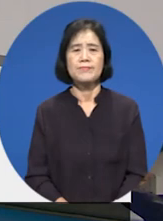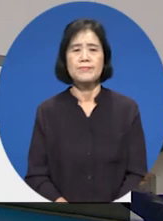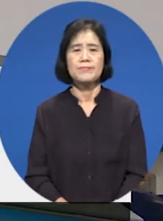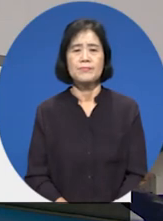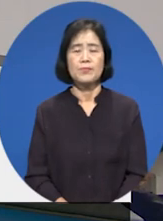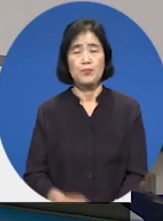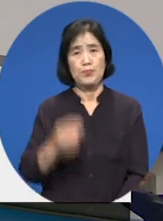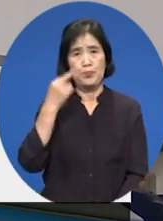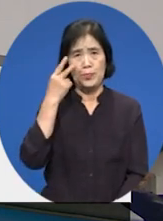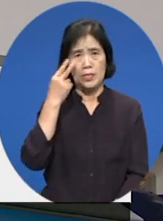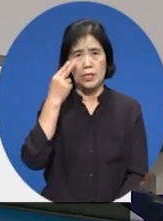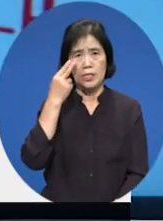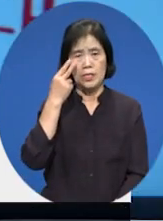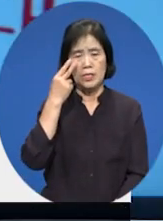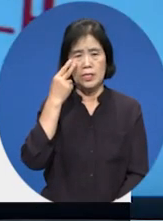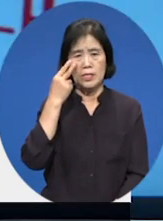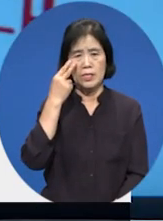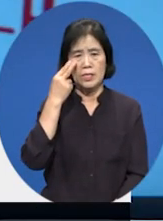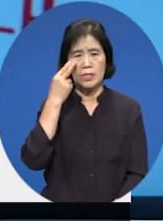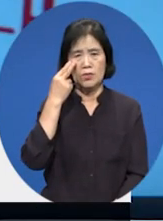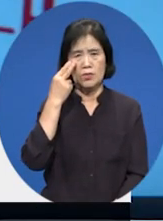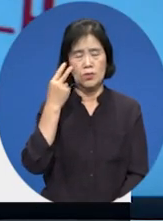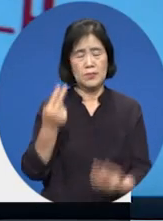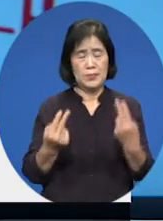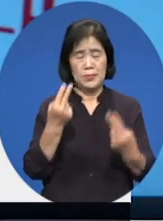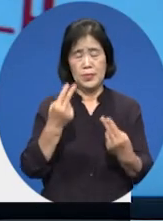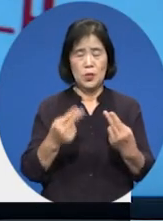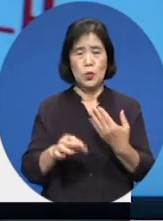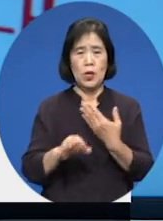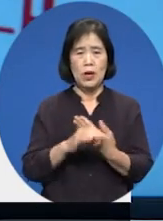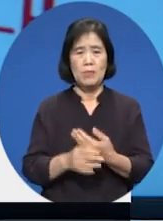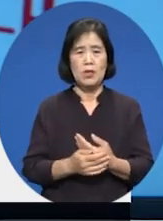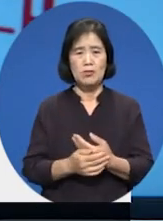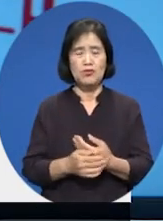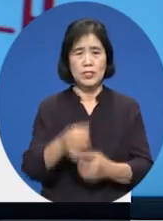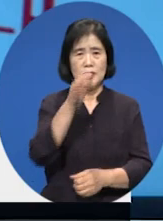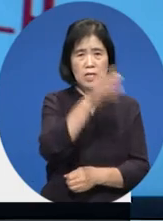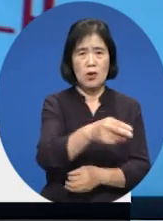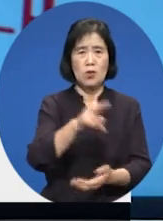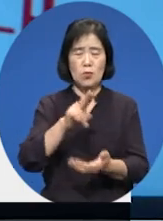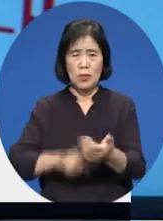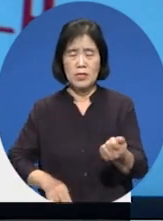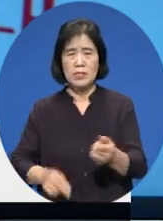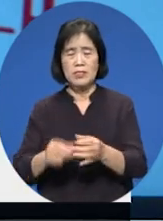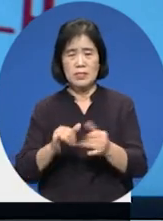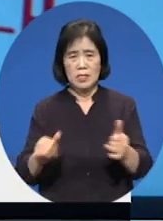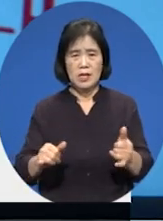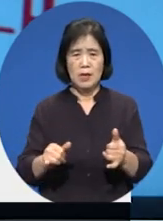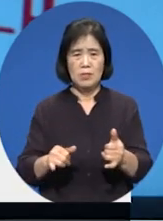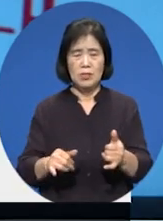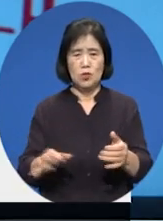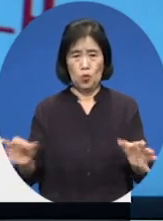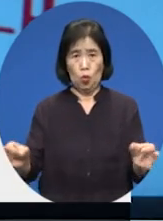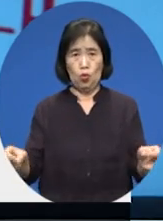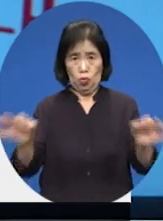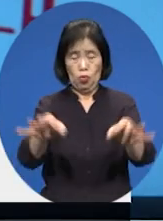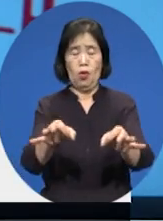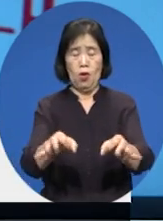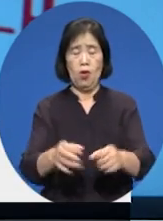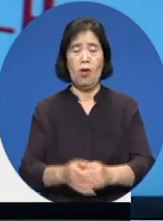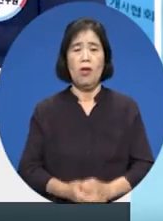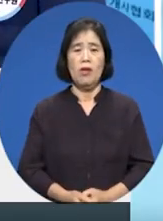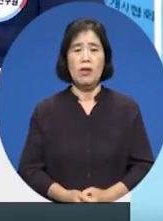그러니까 미국하고 이제 비교를 하면은 네. 우리는 사고 파는 사람이 다 내잖아요. 거래 중개거래비를